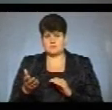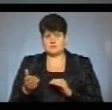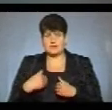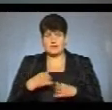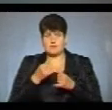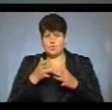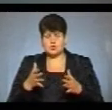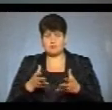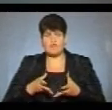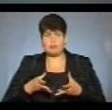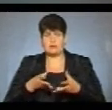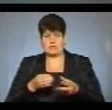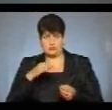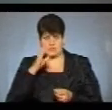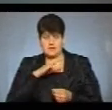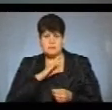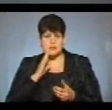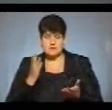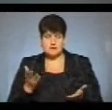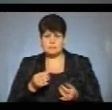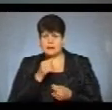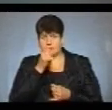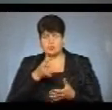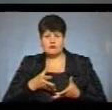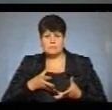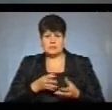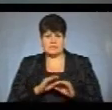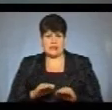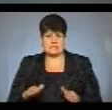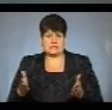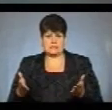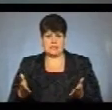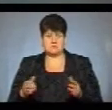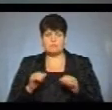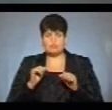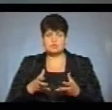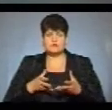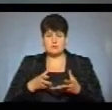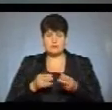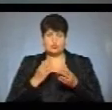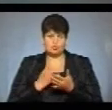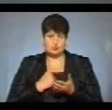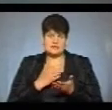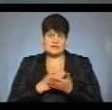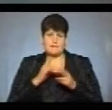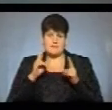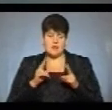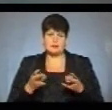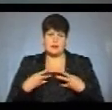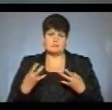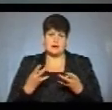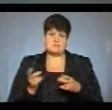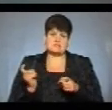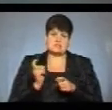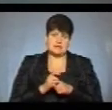можемо вплинути на батьків, ми не можемо вплинути на дітей. Ми тільки впливаємо, що в нас є правила, нам треба закрити,